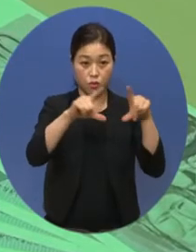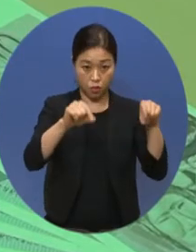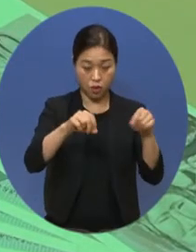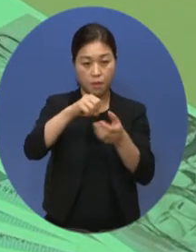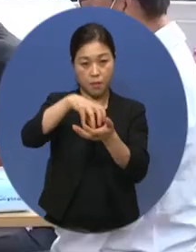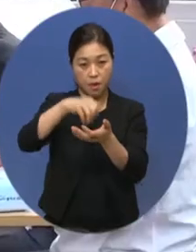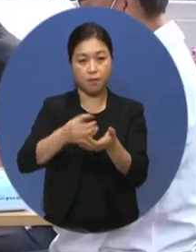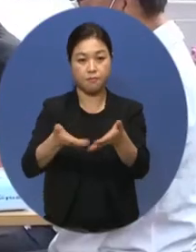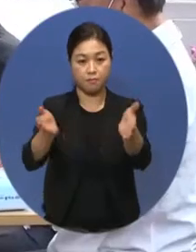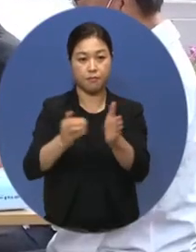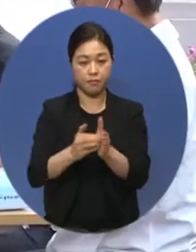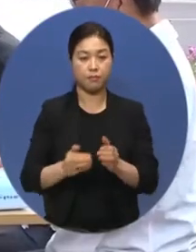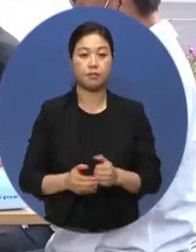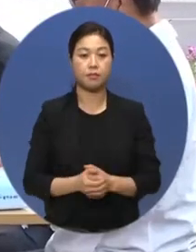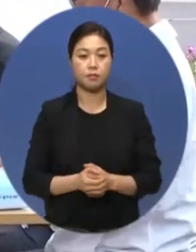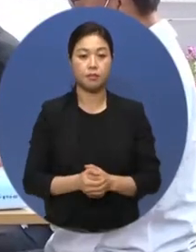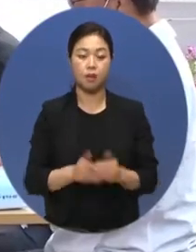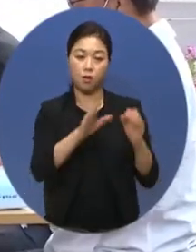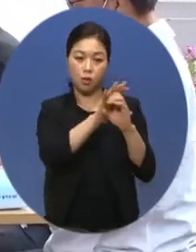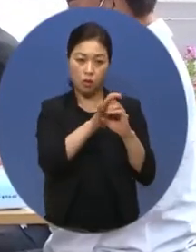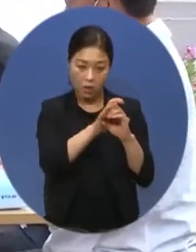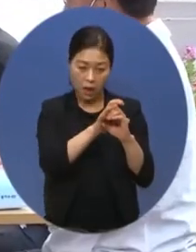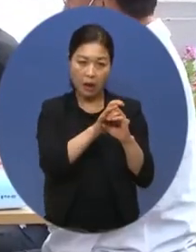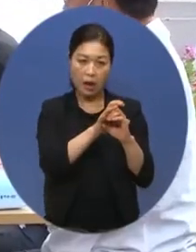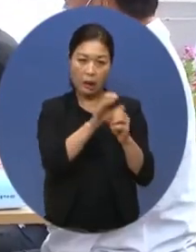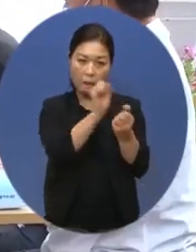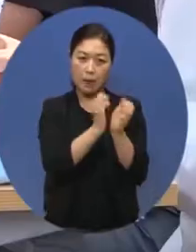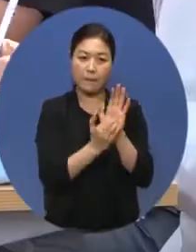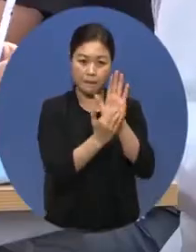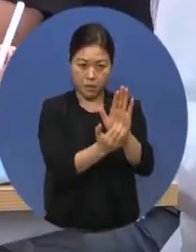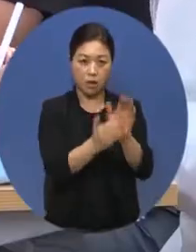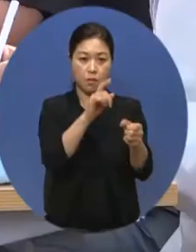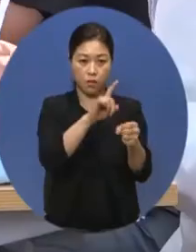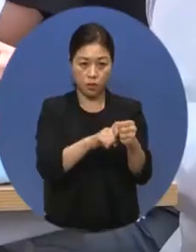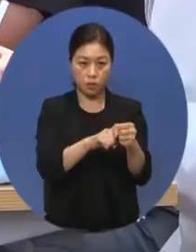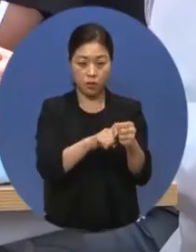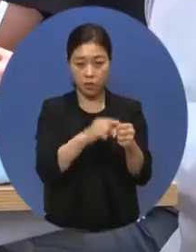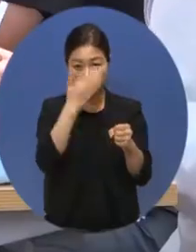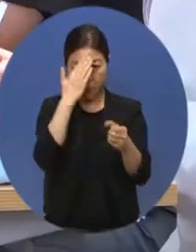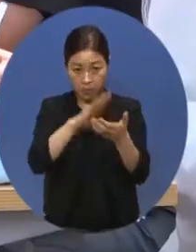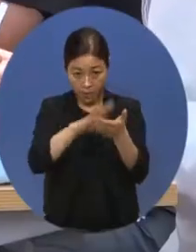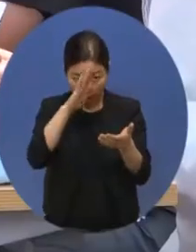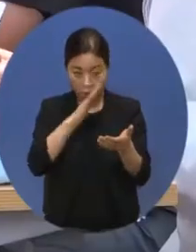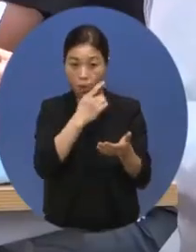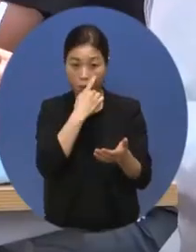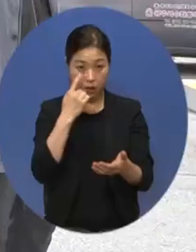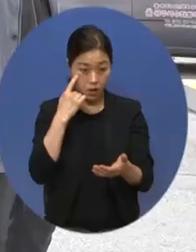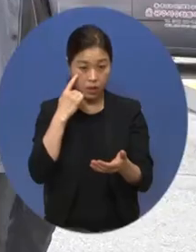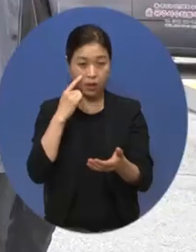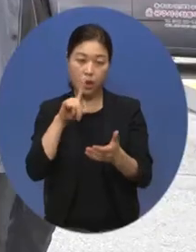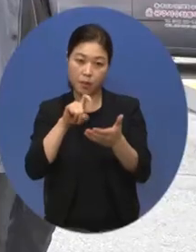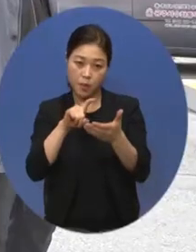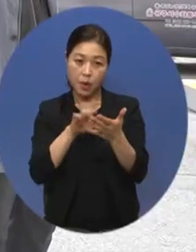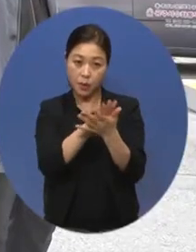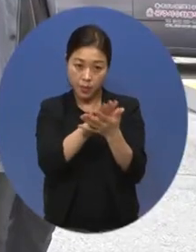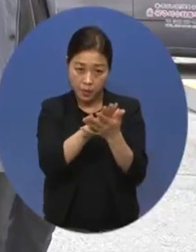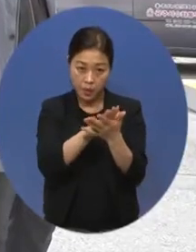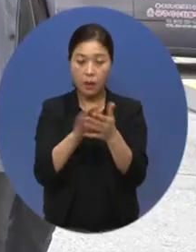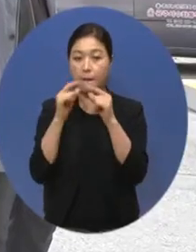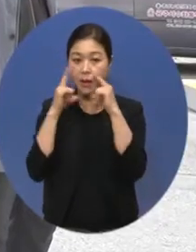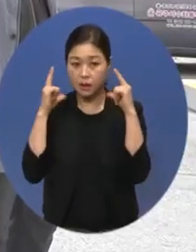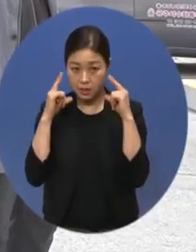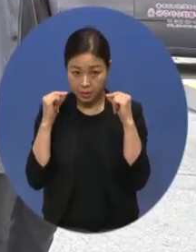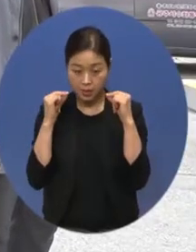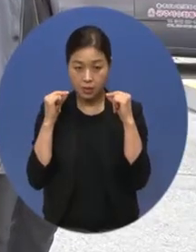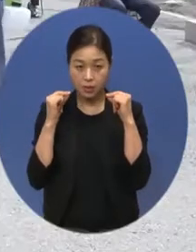전달됐습니다. 코로나 바이러스 감염 예방을 위해 발열 체크와 손 소독을 실시하고 마스크 착용과 2m